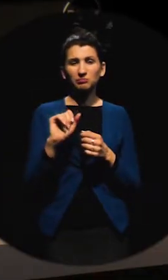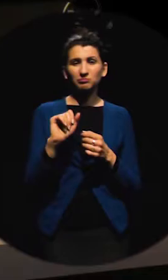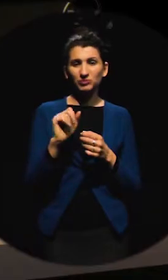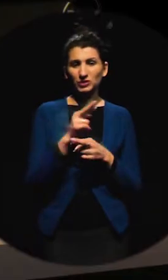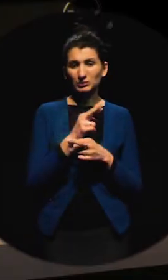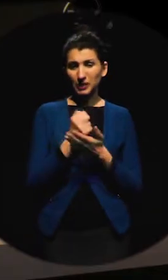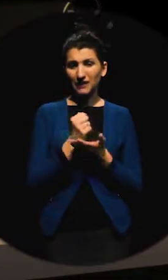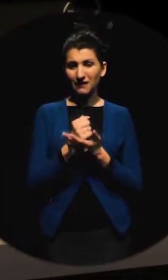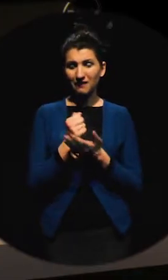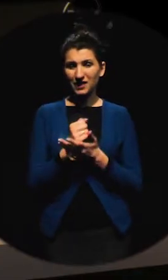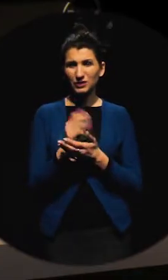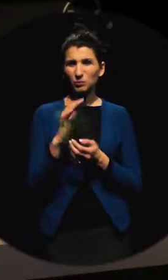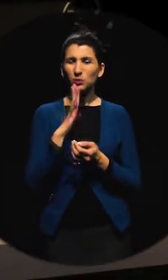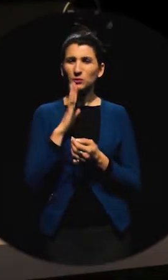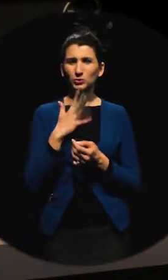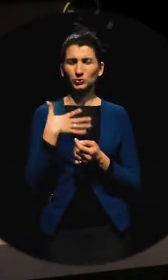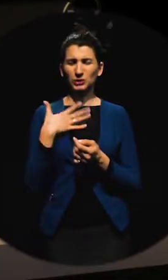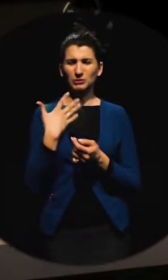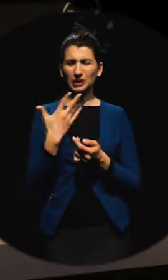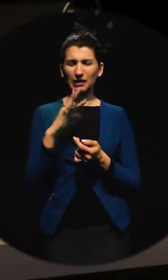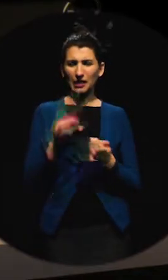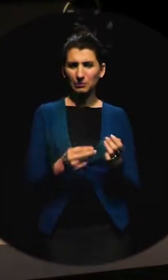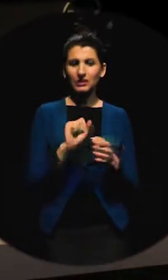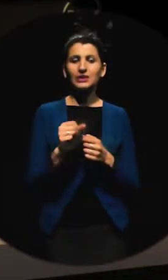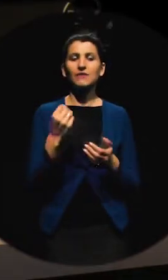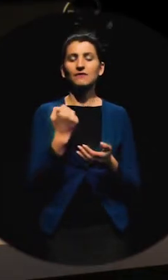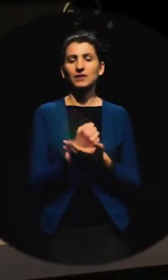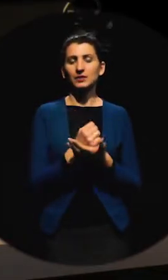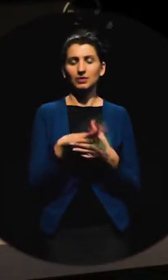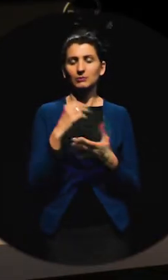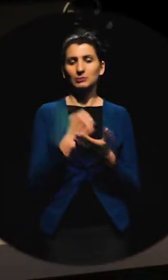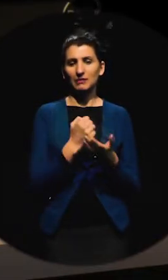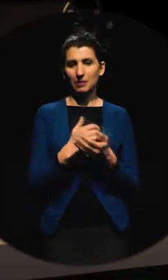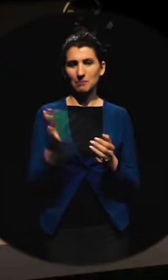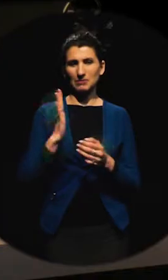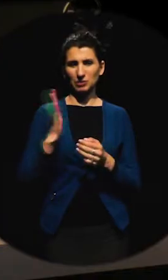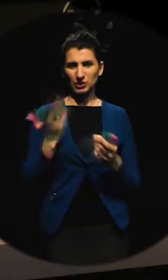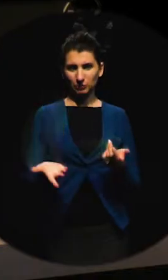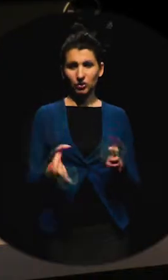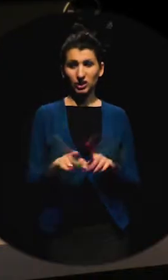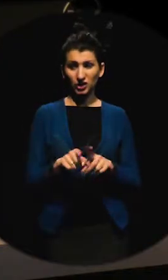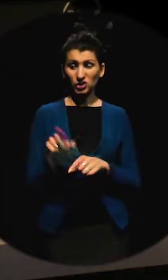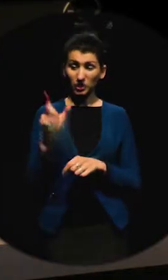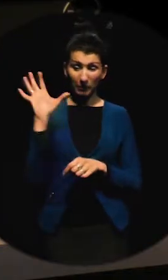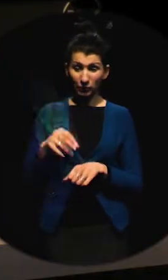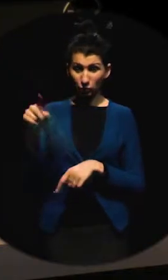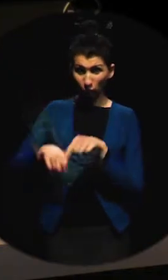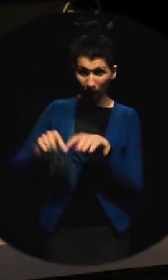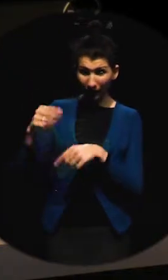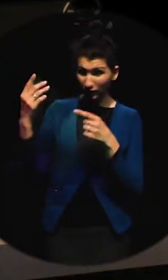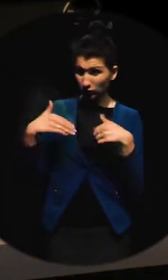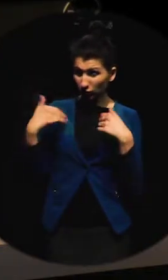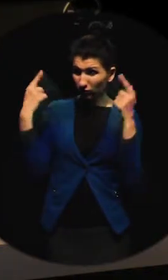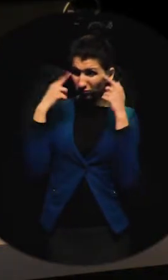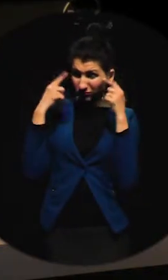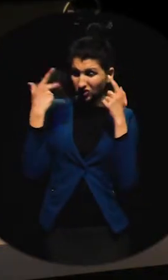rzucających się w uszy kategorii jest ta kategoria bezpieczeństwa, to znaczy i poczytalności. Bardzo